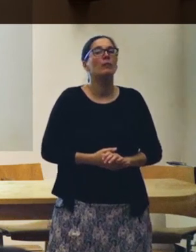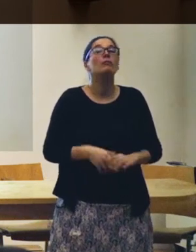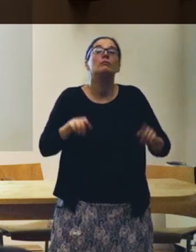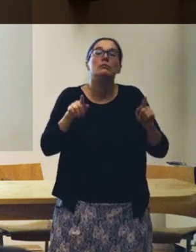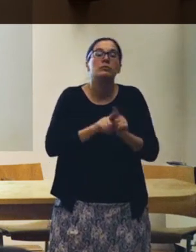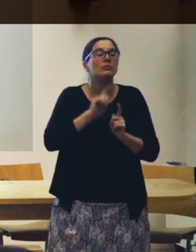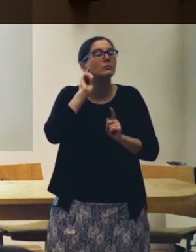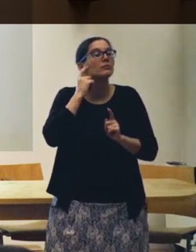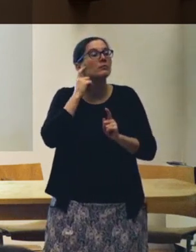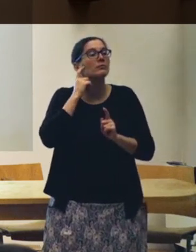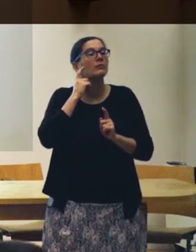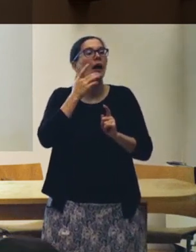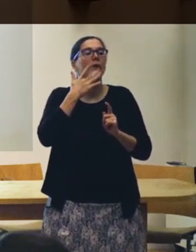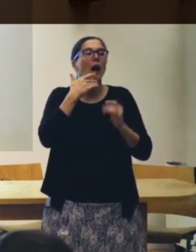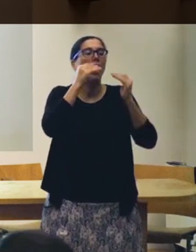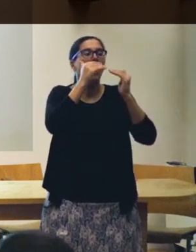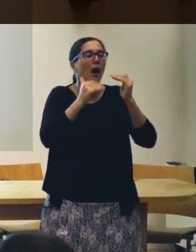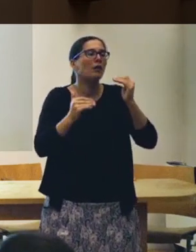řeší otázku hierarchii.